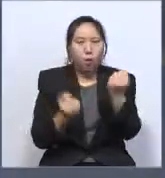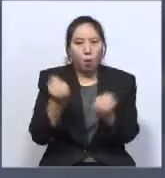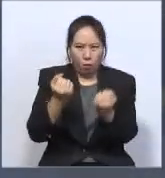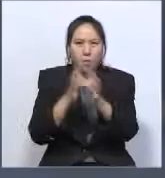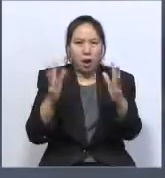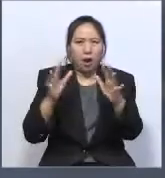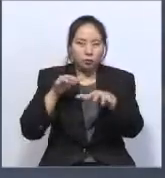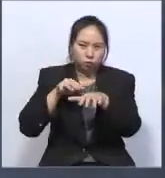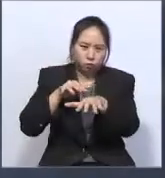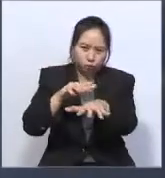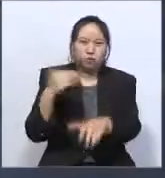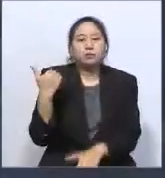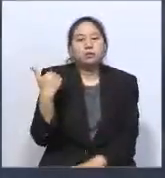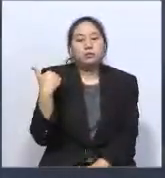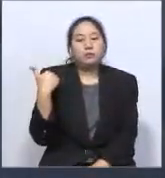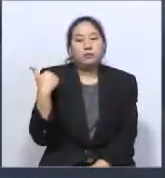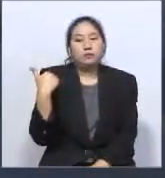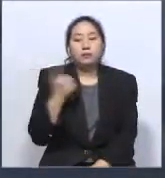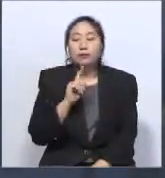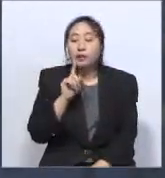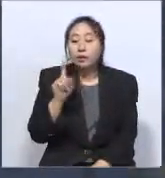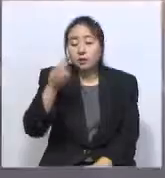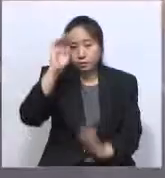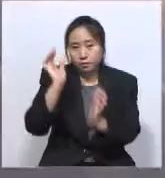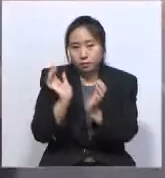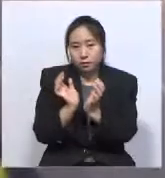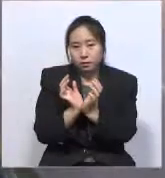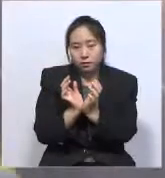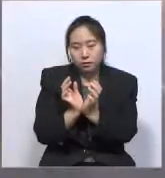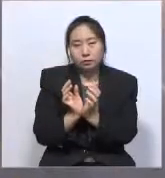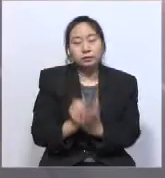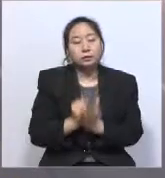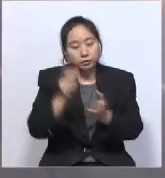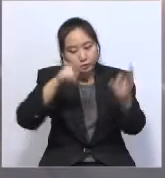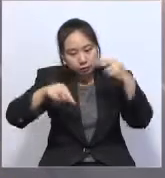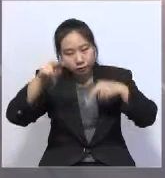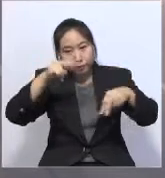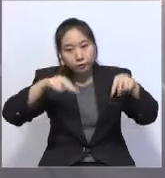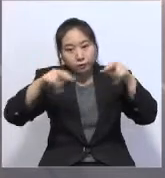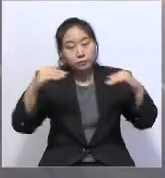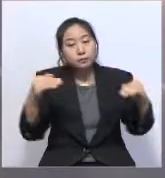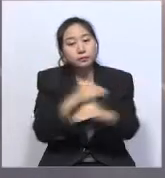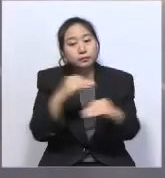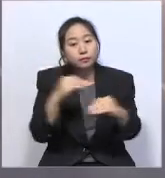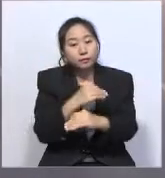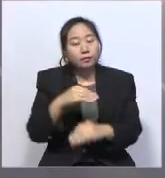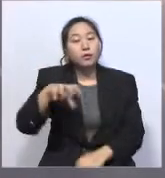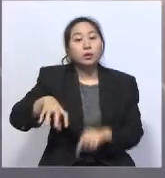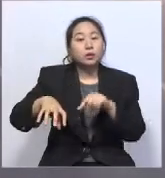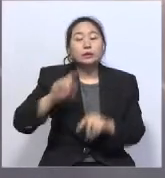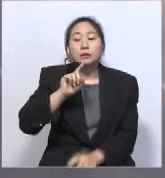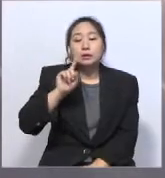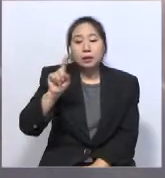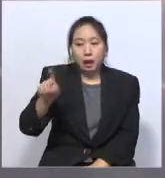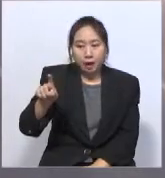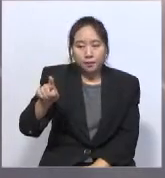ครับเราสอบถามกับตำรวจทางหลวงที่อำนวยความสะดวกด้านการจราจรบริเวณจุดตรงนี้นะครับก็